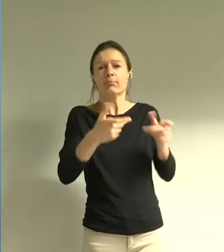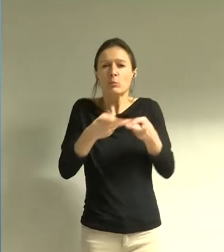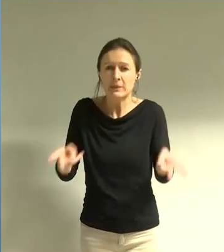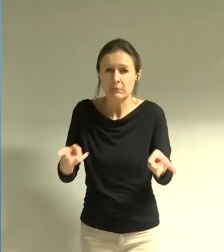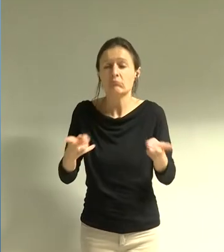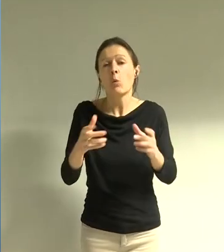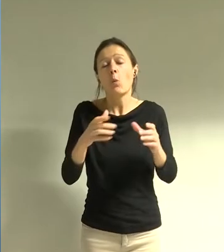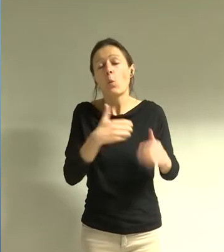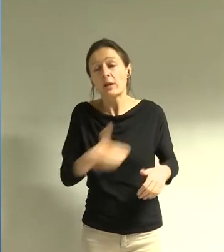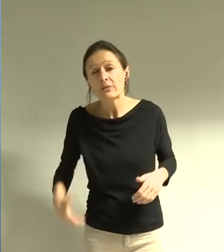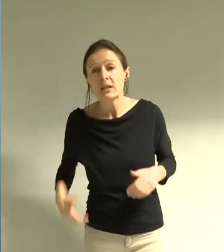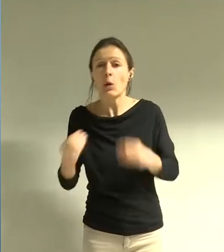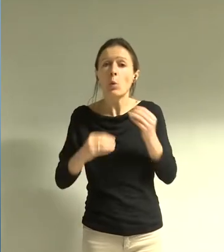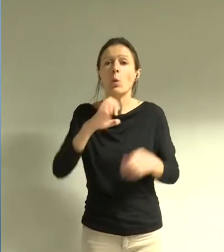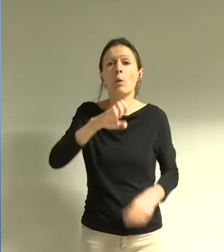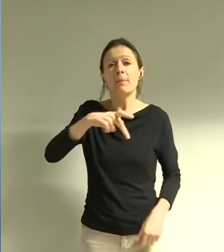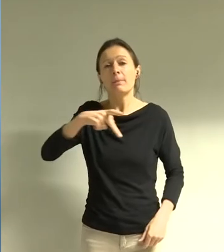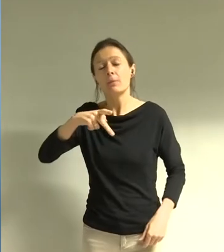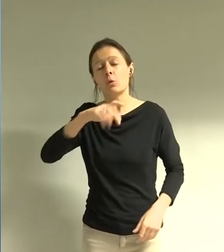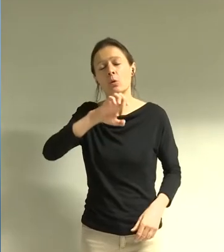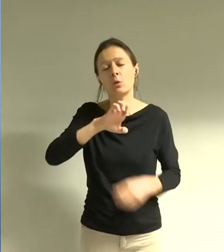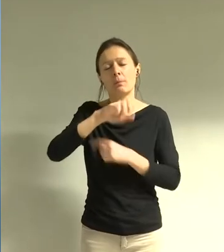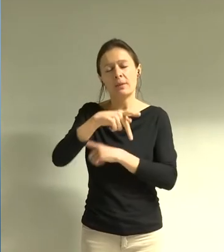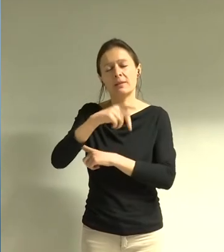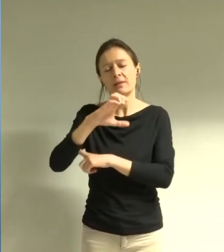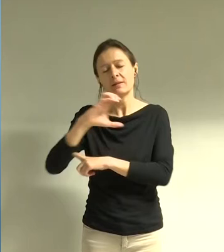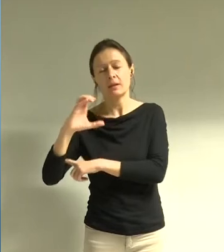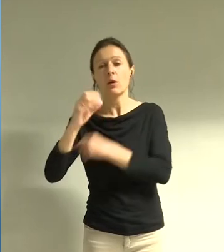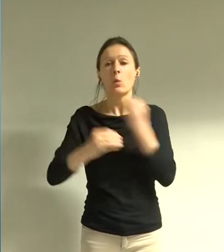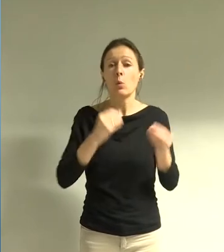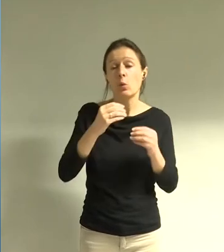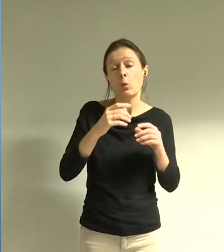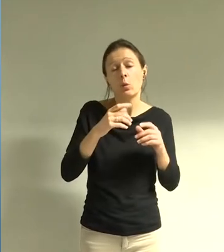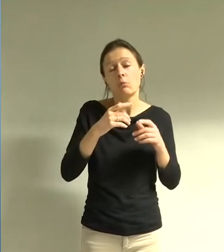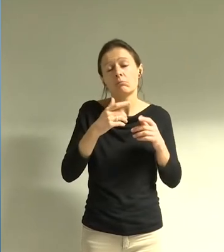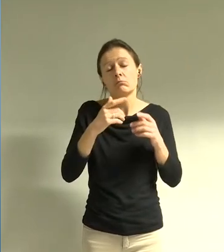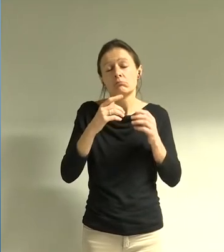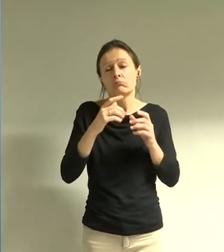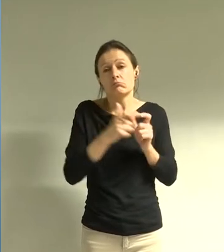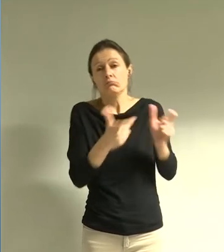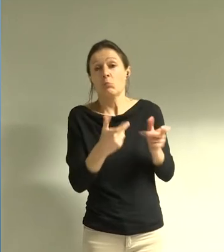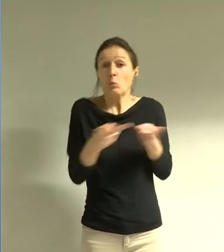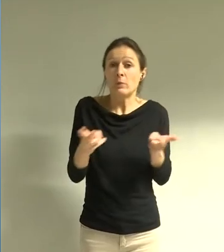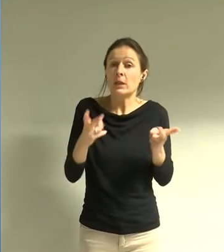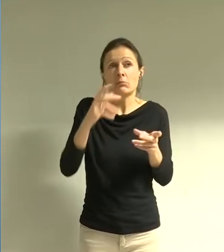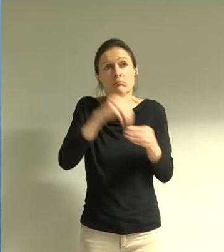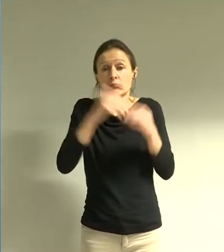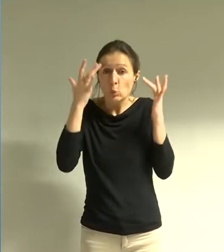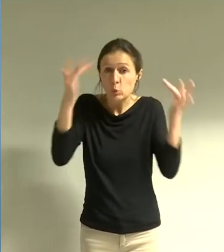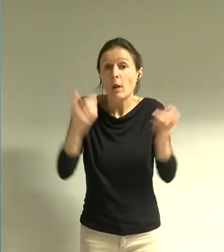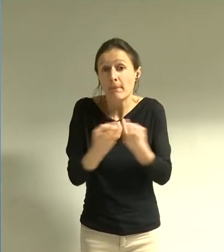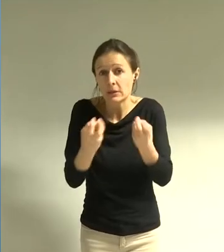the pc l'établissement public de coopération pardon intercommunale ou à caractère culturel les